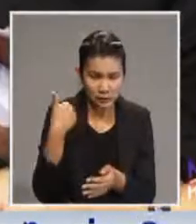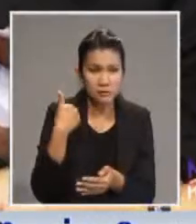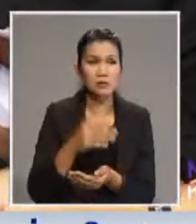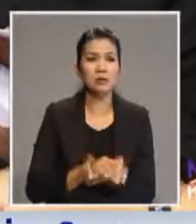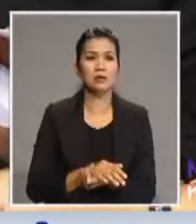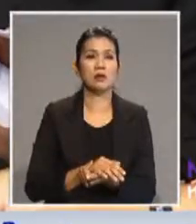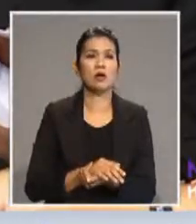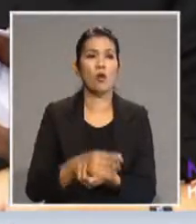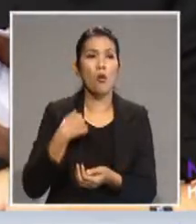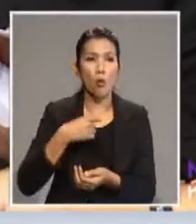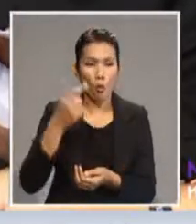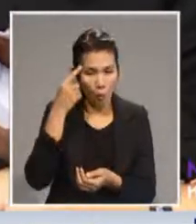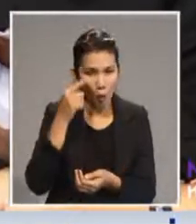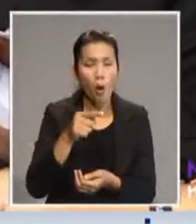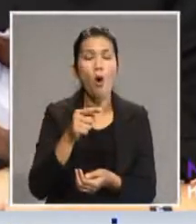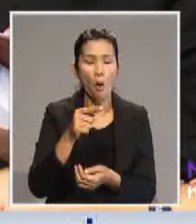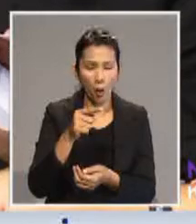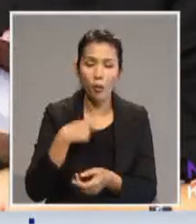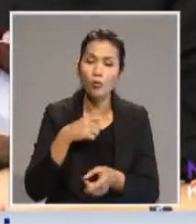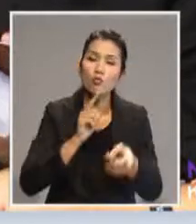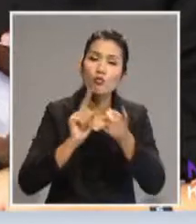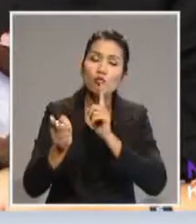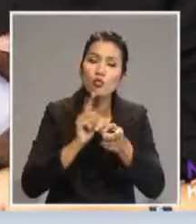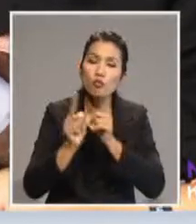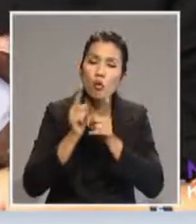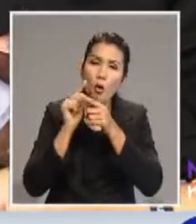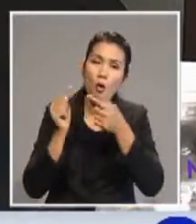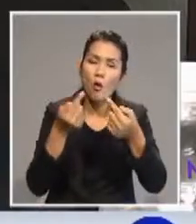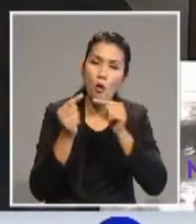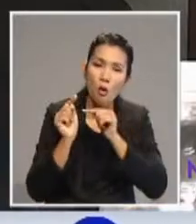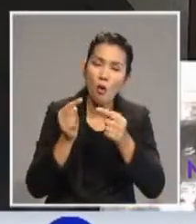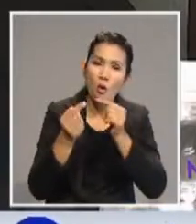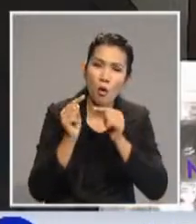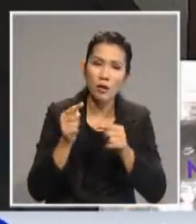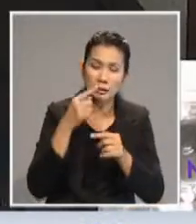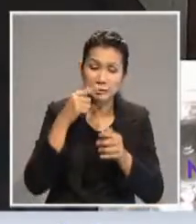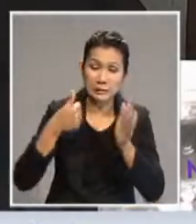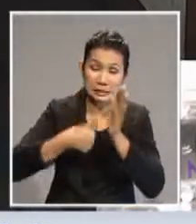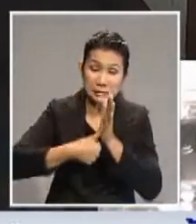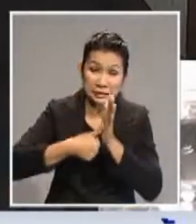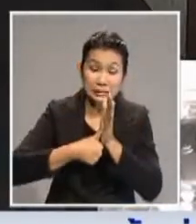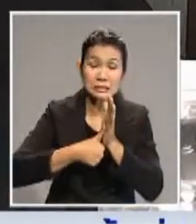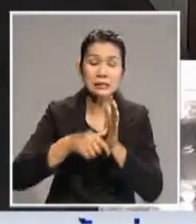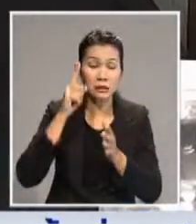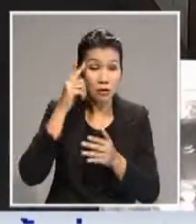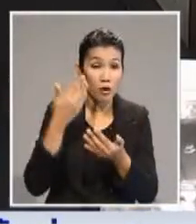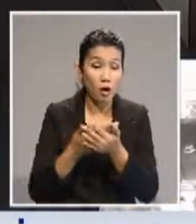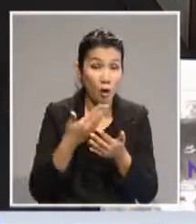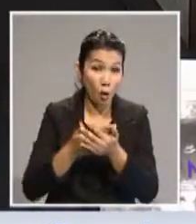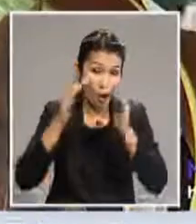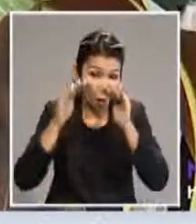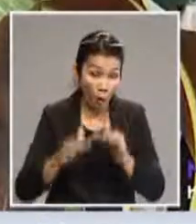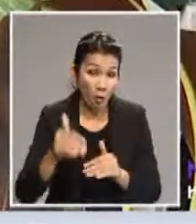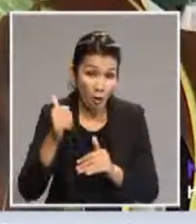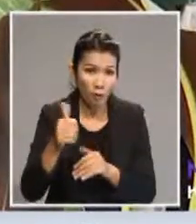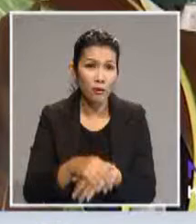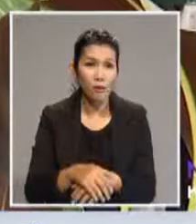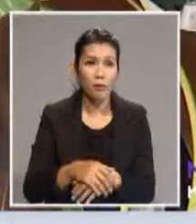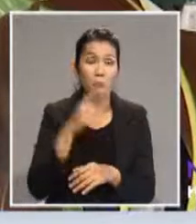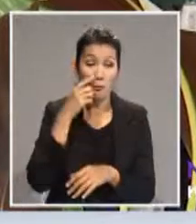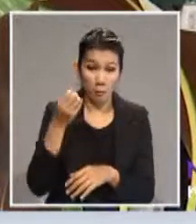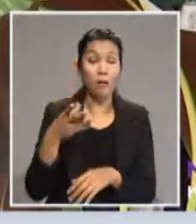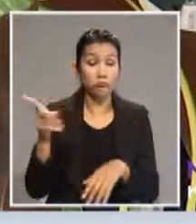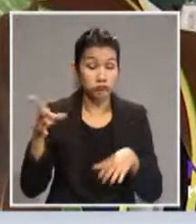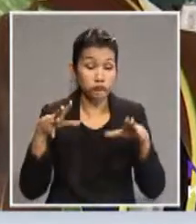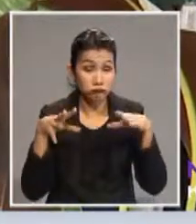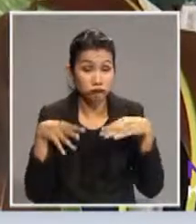นะครับพอเรารู้ว่าตรงนั้นจริงแล้วเราก็จะต่อรองในเรื่องของหนี ้ ว่าสามารถที่จะลดหย่อนให้ได้เท่าไหร ่ส่วนใหญ่ยอม